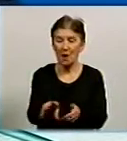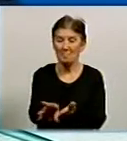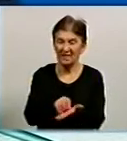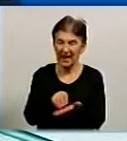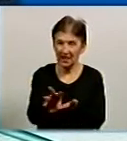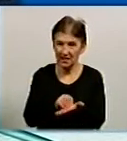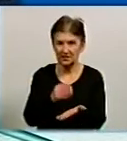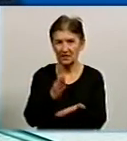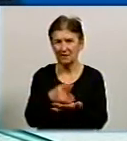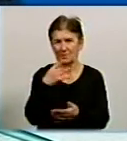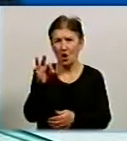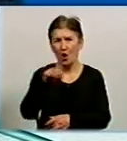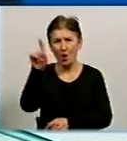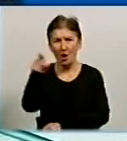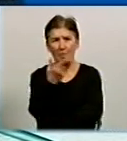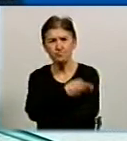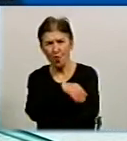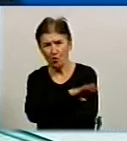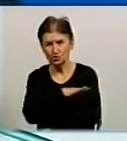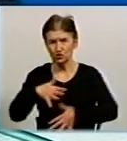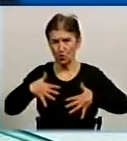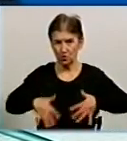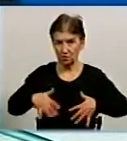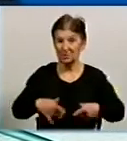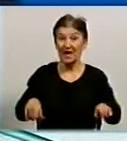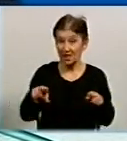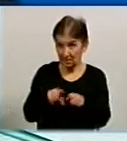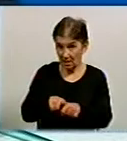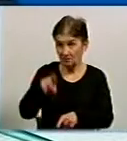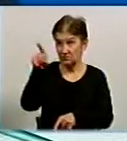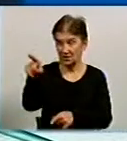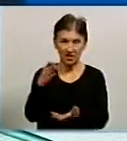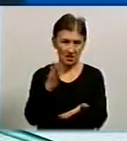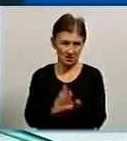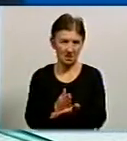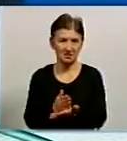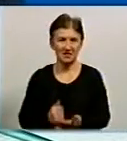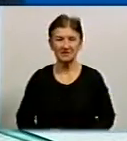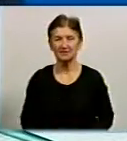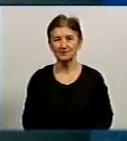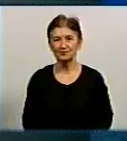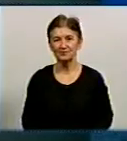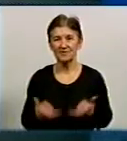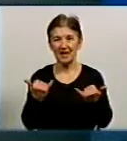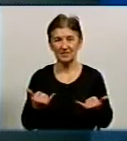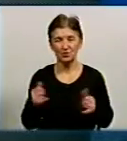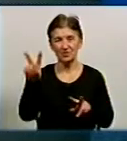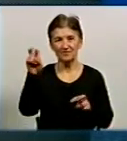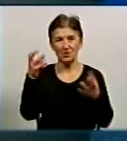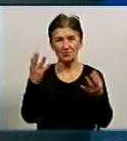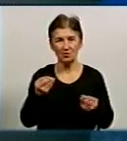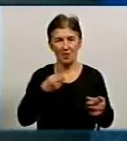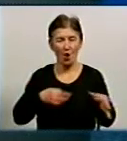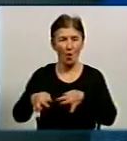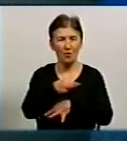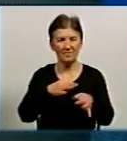говоримо про Польщу, там, про ту ж саму Грузію, там такі є. Там це діє і діє успішно. Сьогодні у темі дня ми обговорюємо наступну